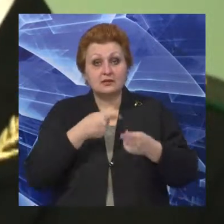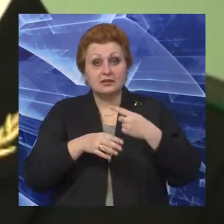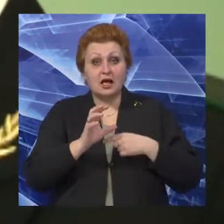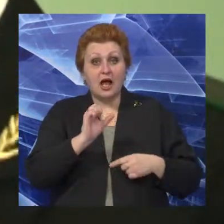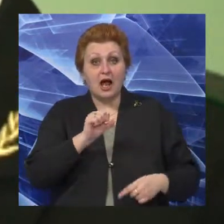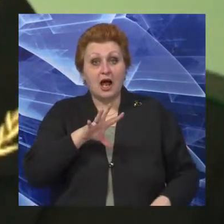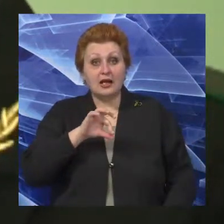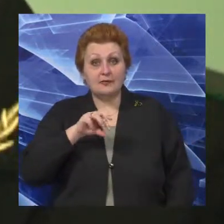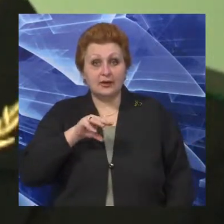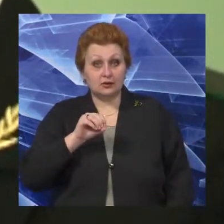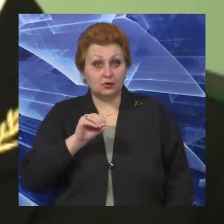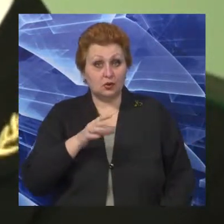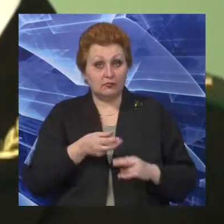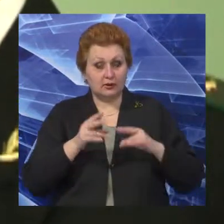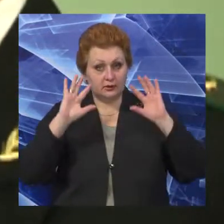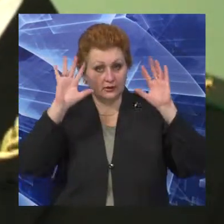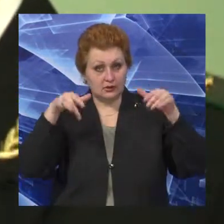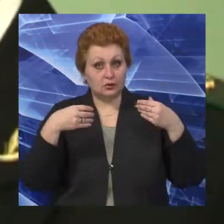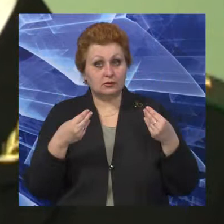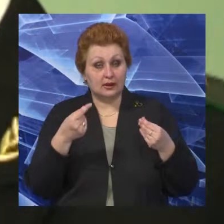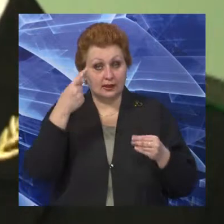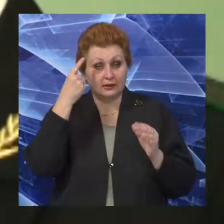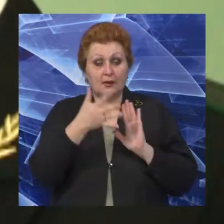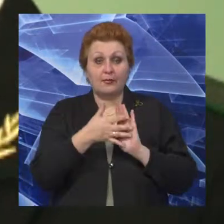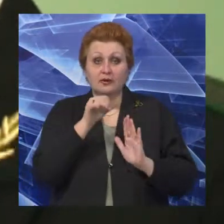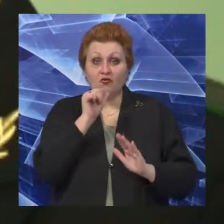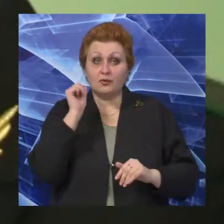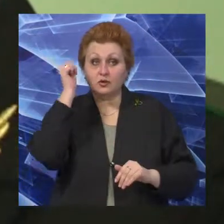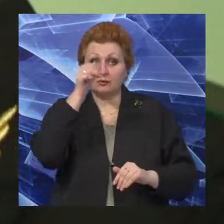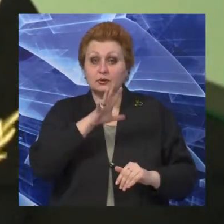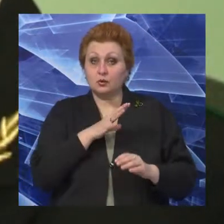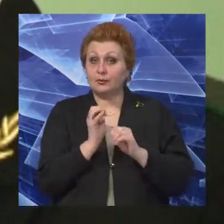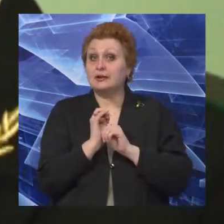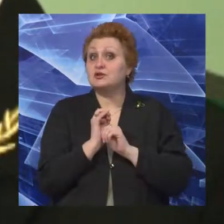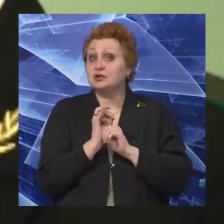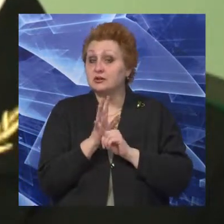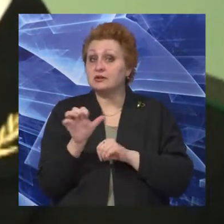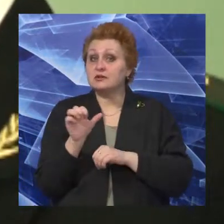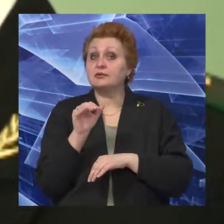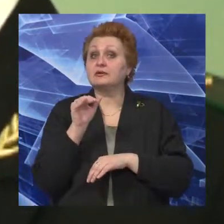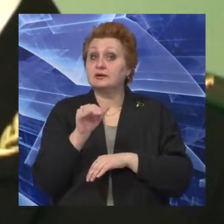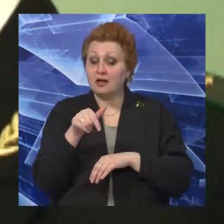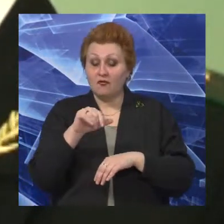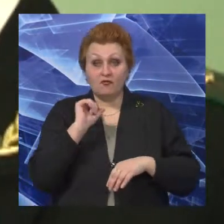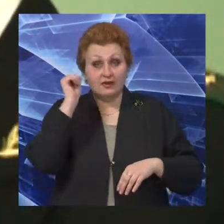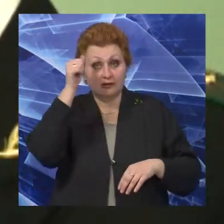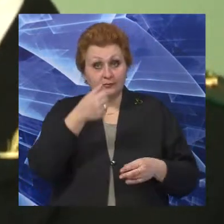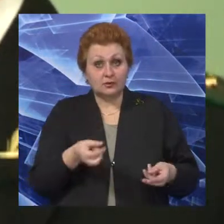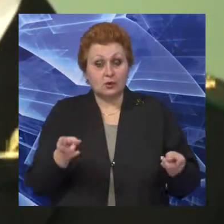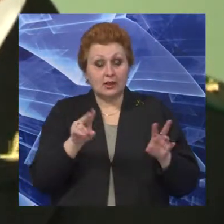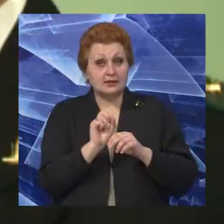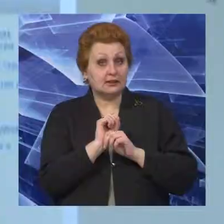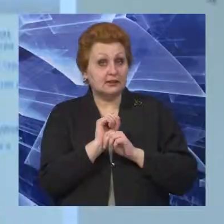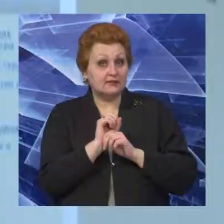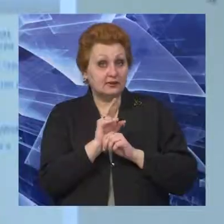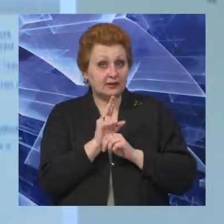алиментов. Да, это тоже такая серьезная цифра. Для понимания, если в прошлом году их было 14 500, то в этом году их осталось